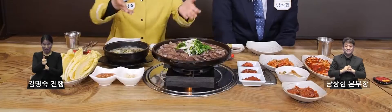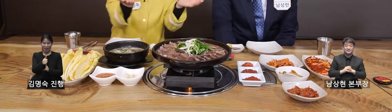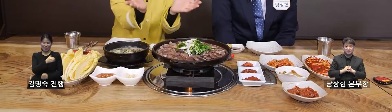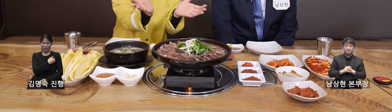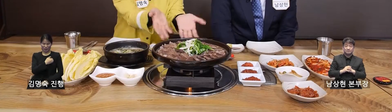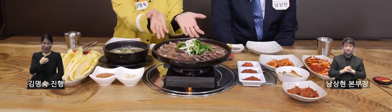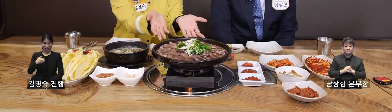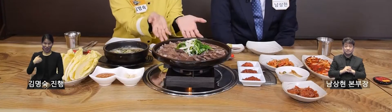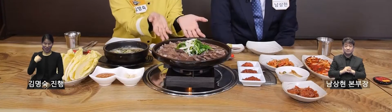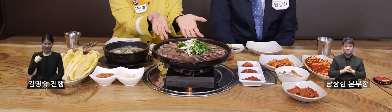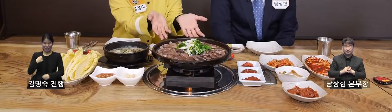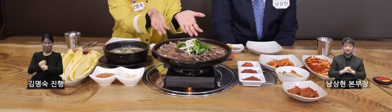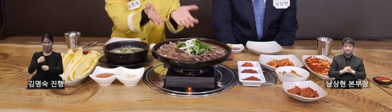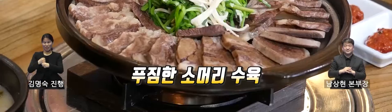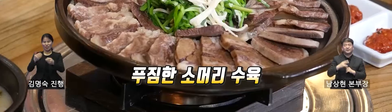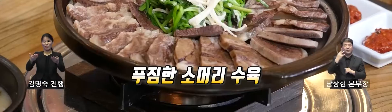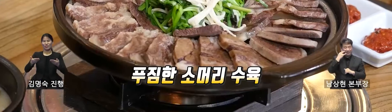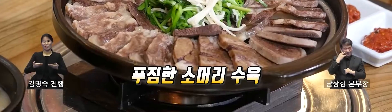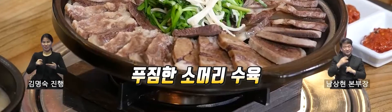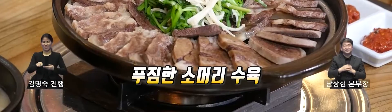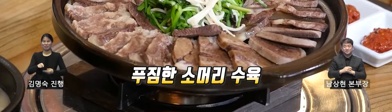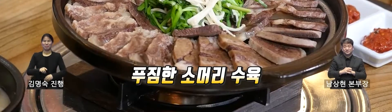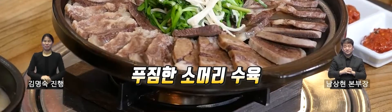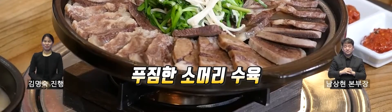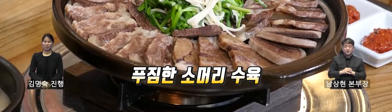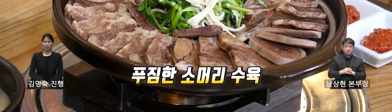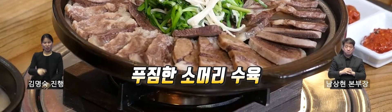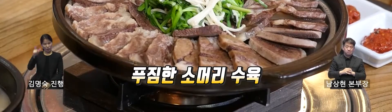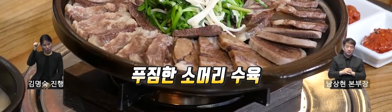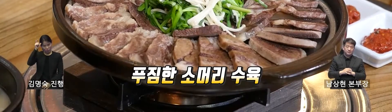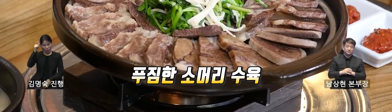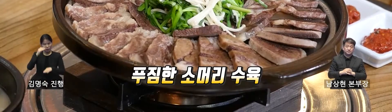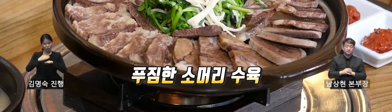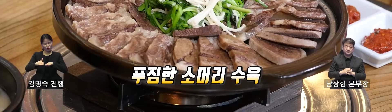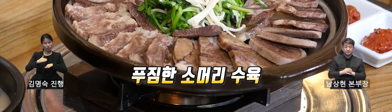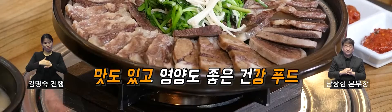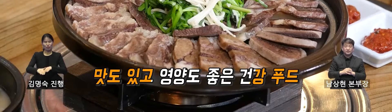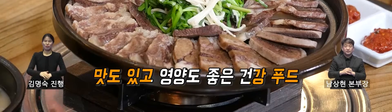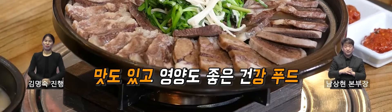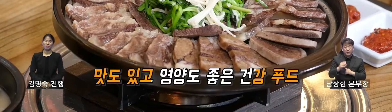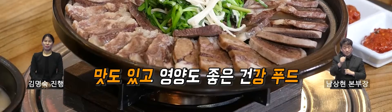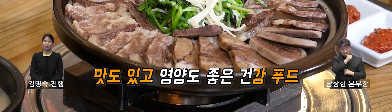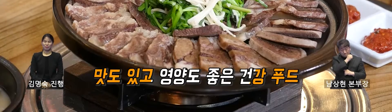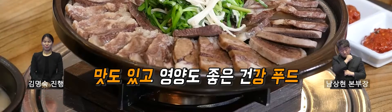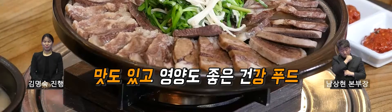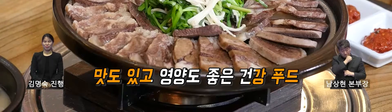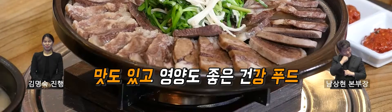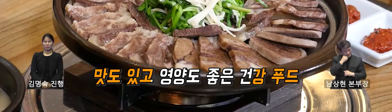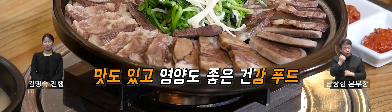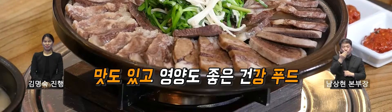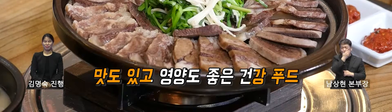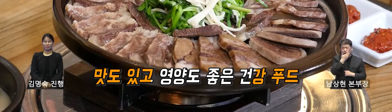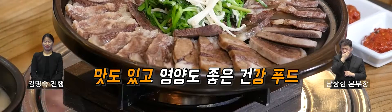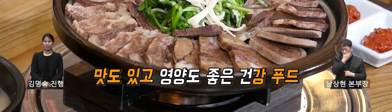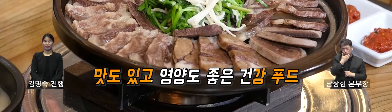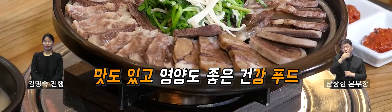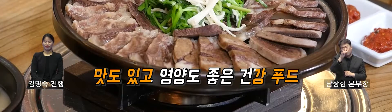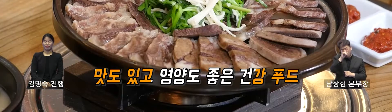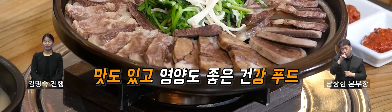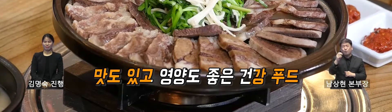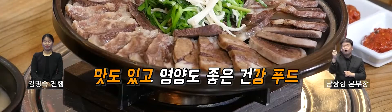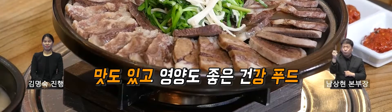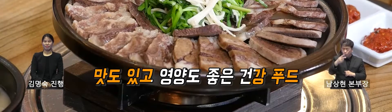푸근하게 또 해주신 네. 네. 소머리 수육. 네, 이게 맛도 있고 영양도 있고